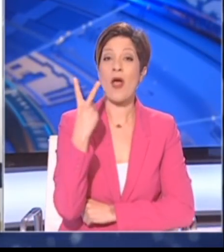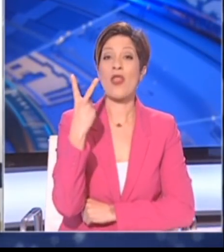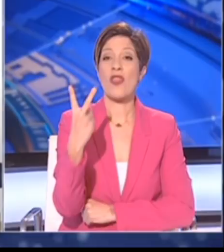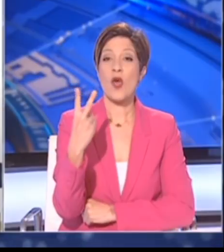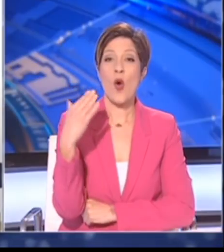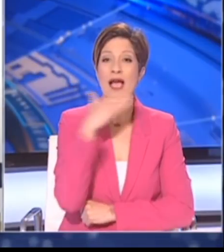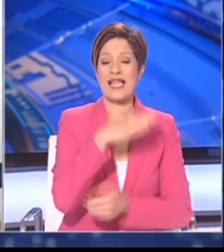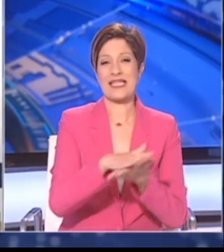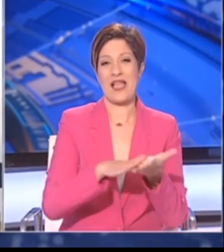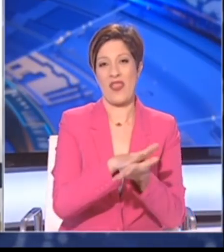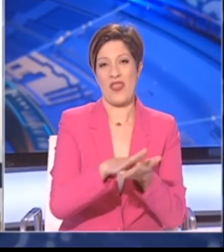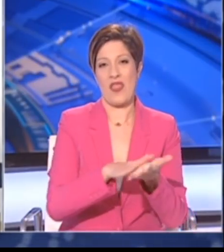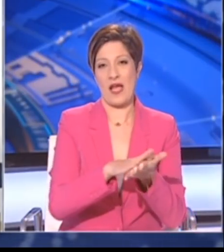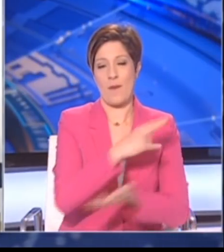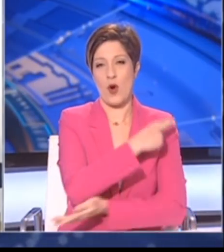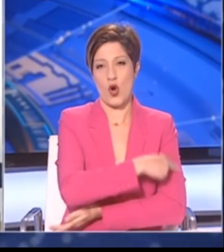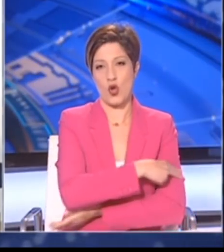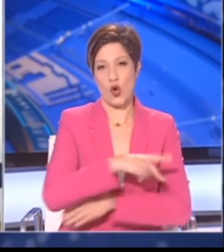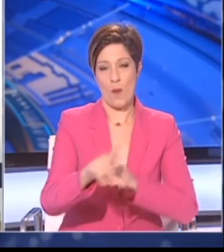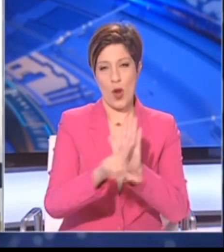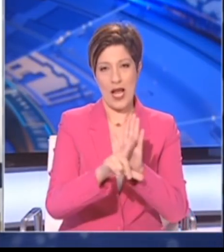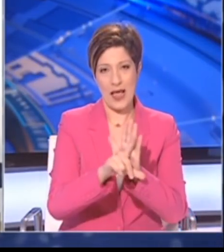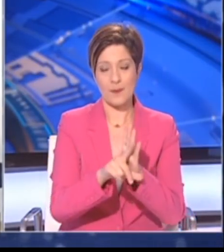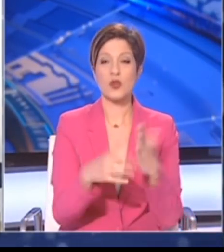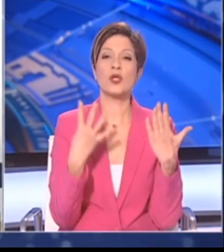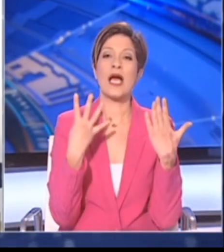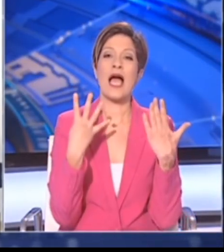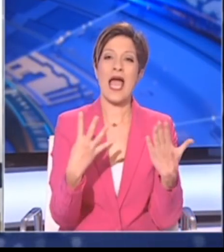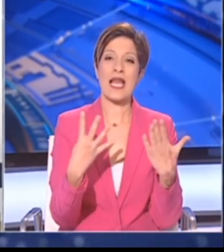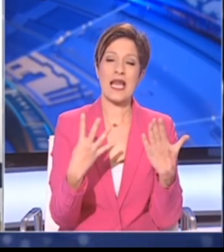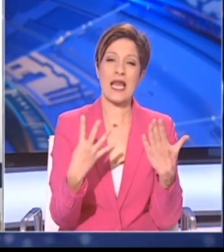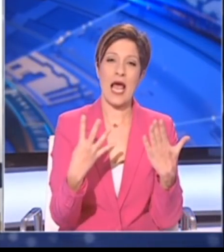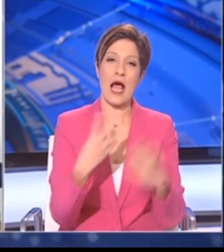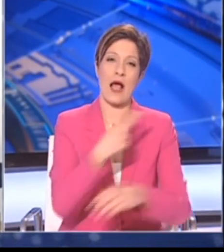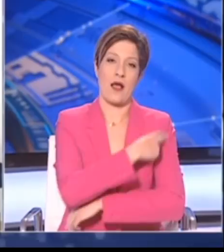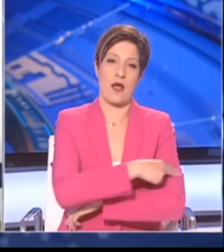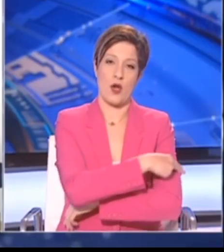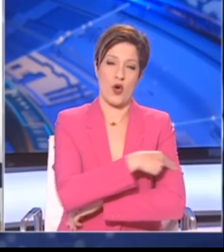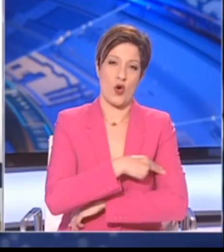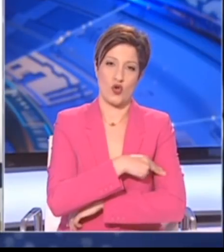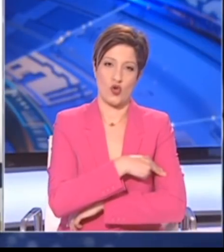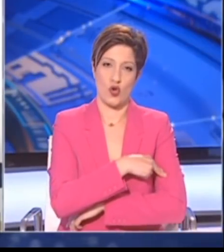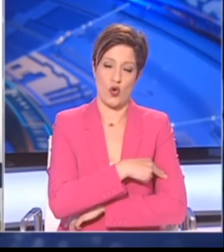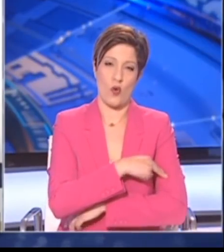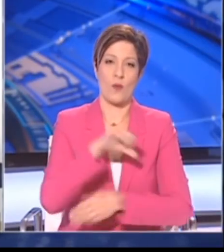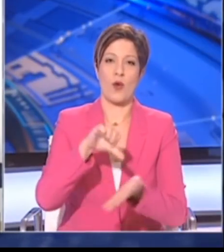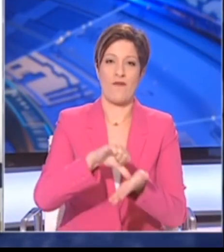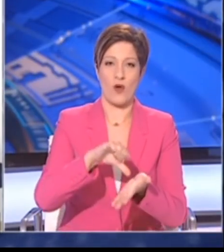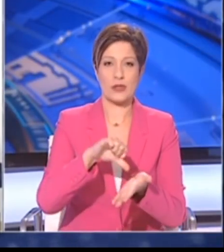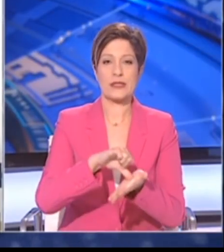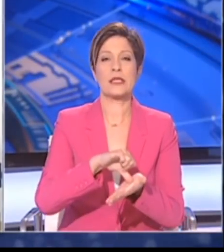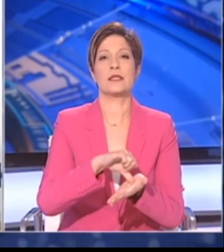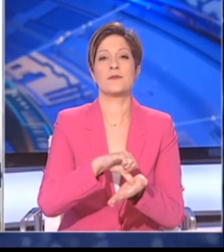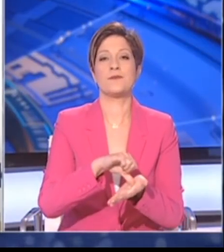Μονάδα Εντατικής Θεραπείας του Γενικού Νοσοκομείου Λεμεσού και 9 άτομα στη Μονάδα Εντατικής Θεραπείας του Γενικού Νοσοκομείου